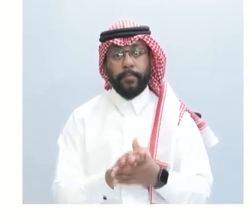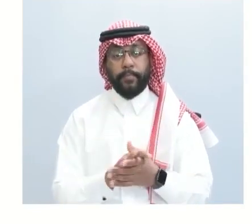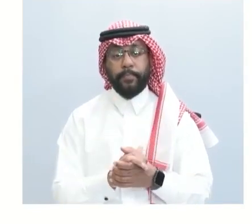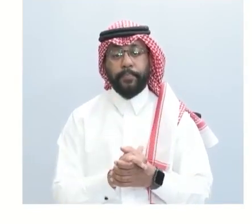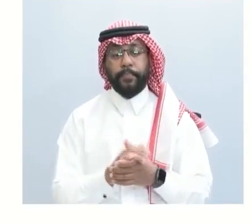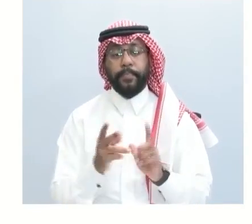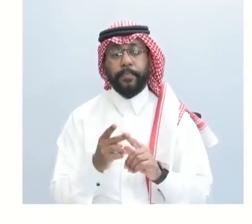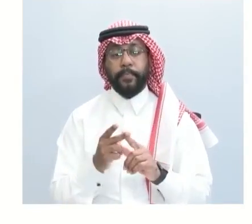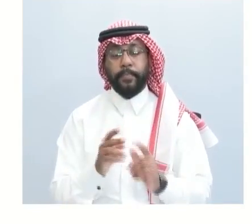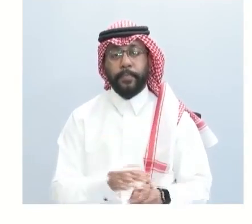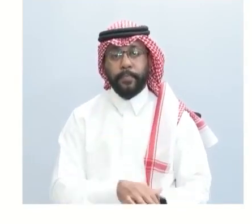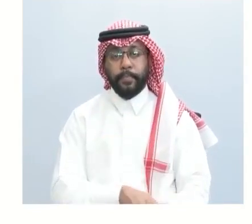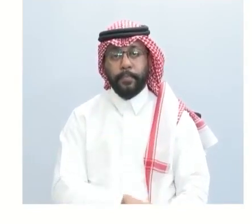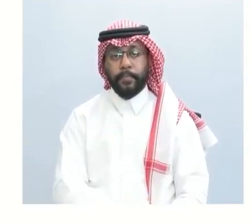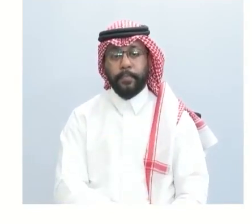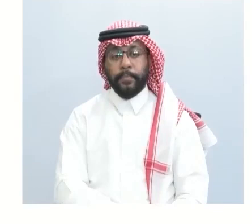ايضا